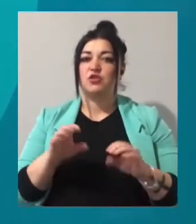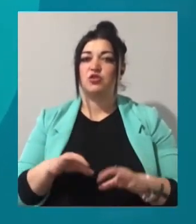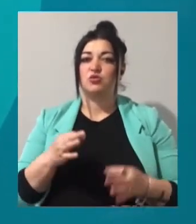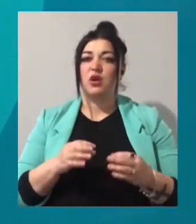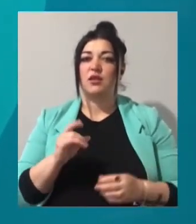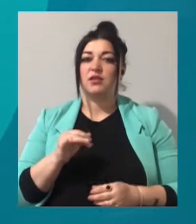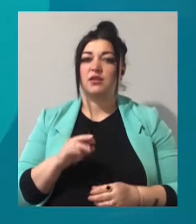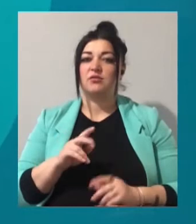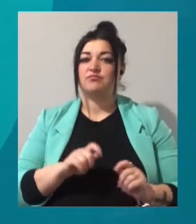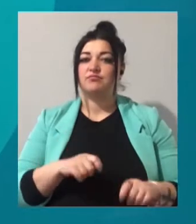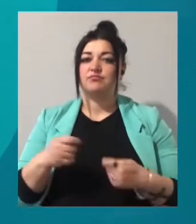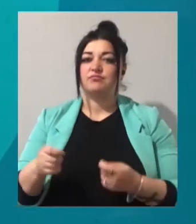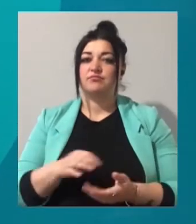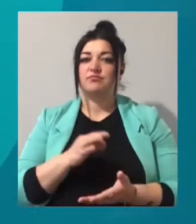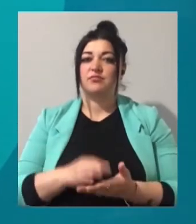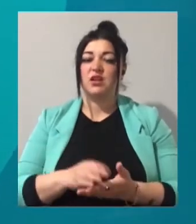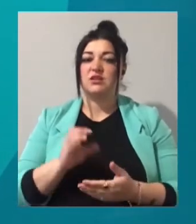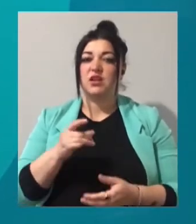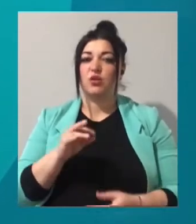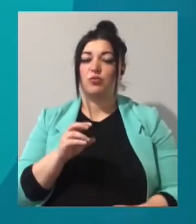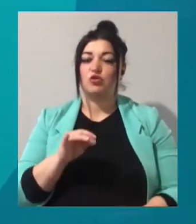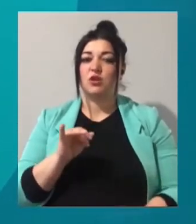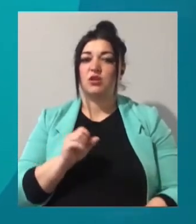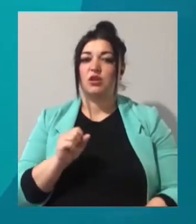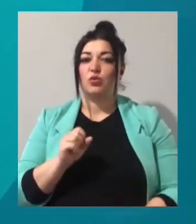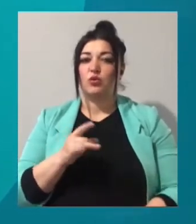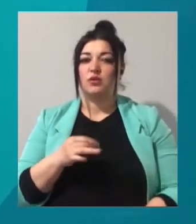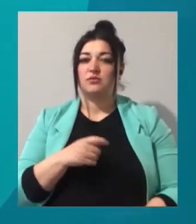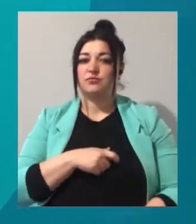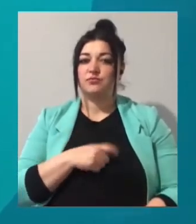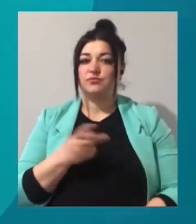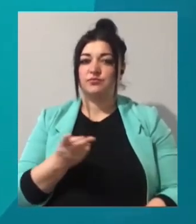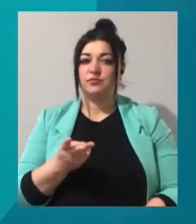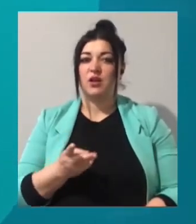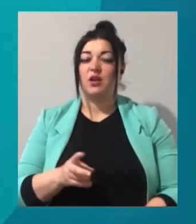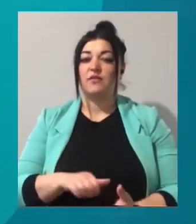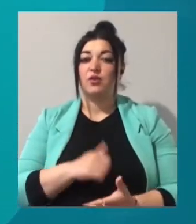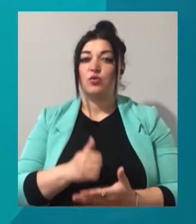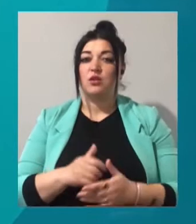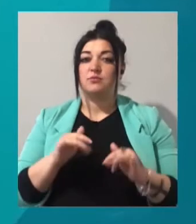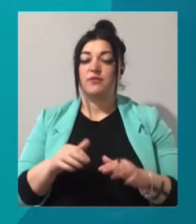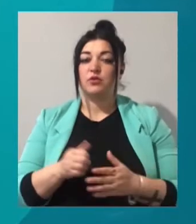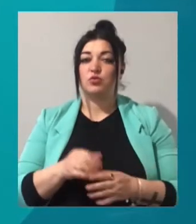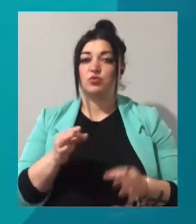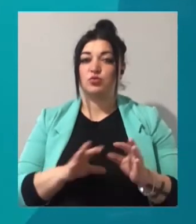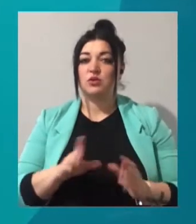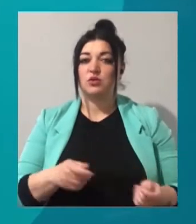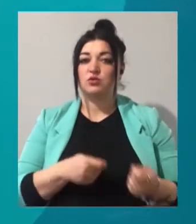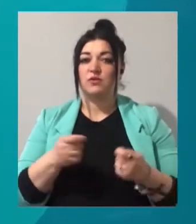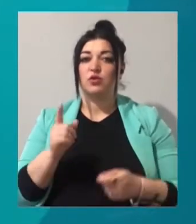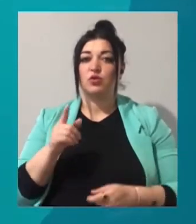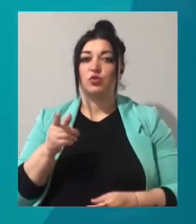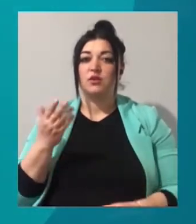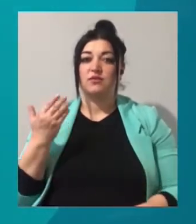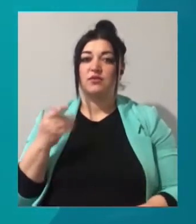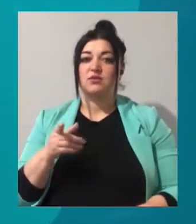взяли нардепи Сергій Колебошин та Анатолій Урбанський. Самого фігуранта справи до суду не доставили. Тоді він знаходився в